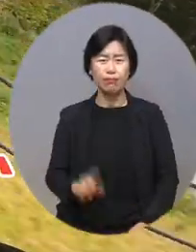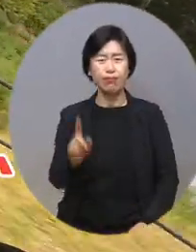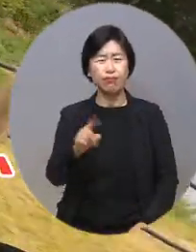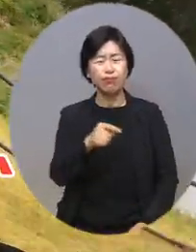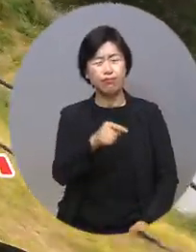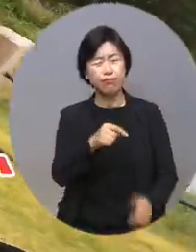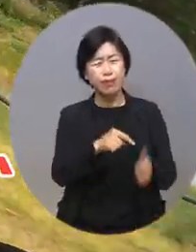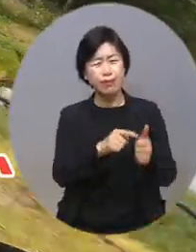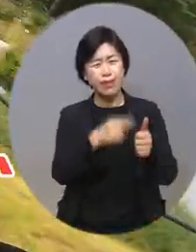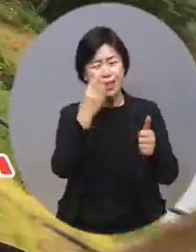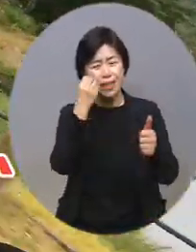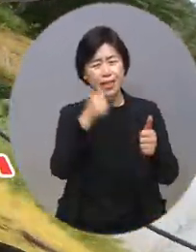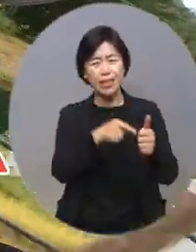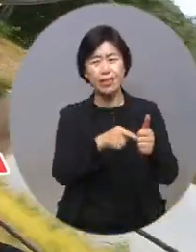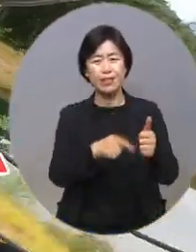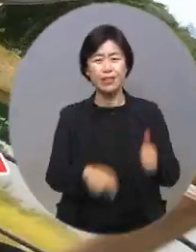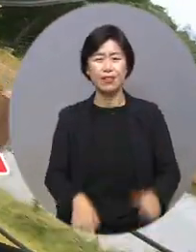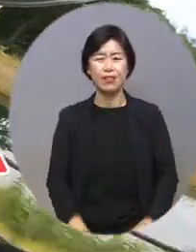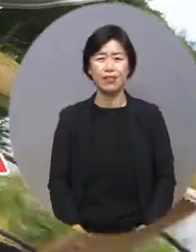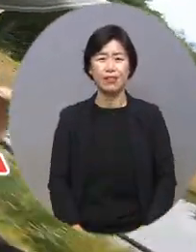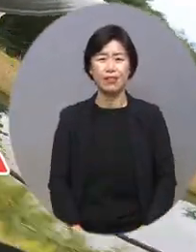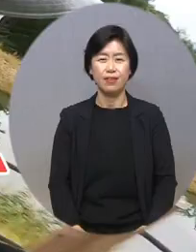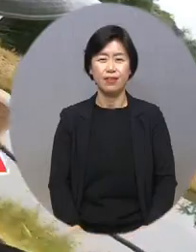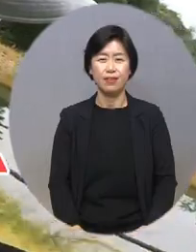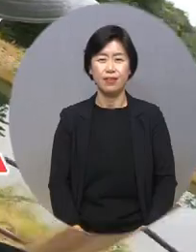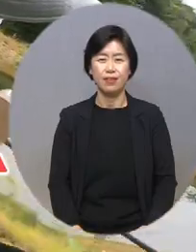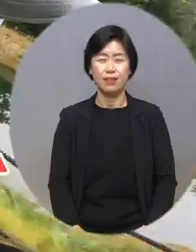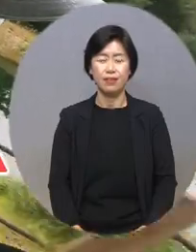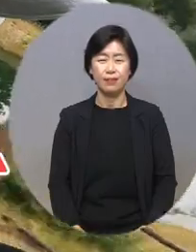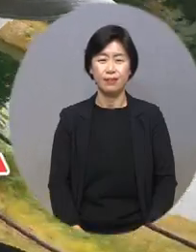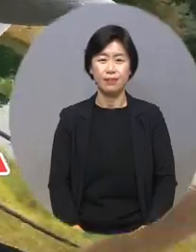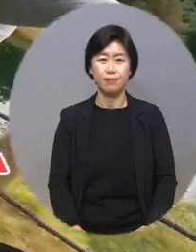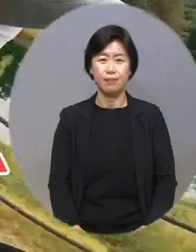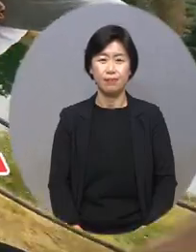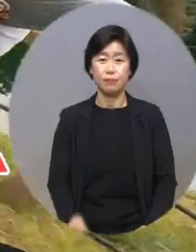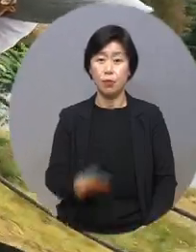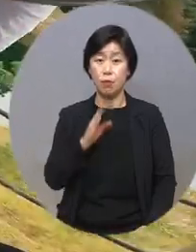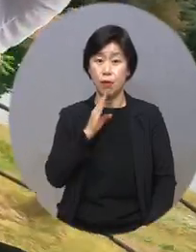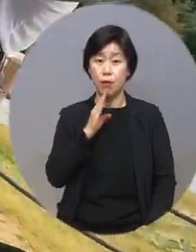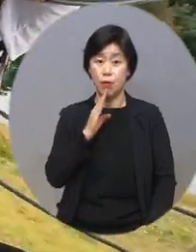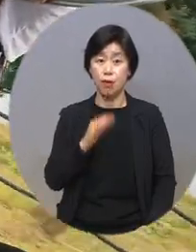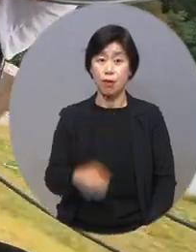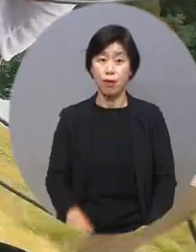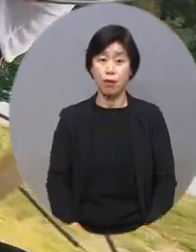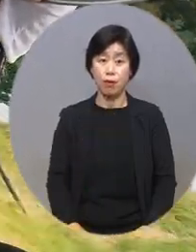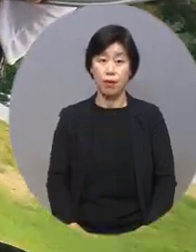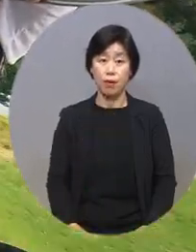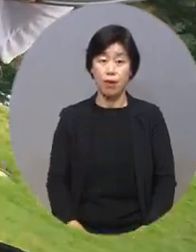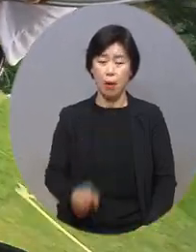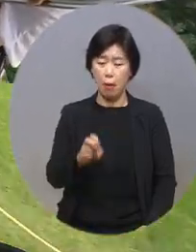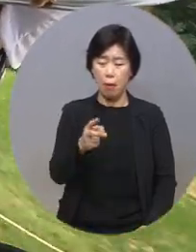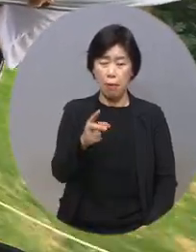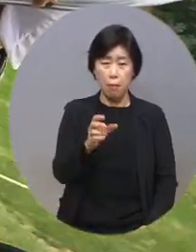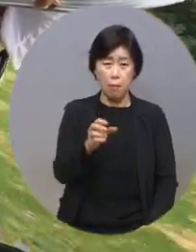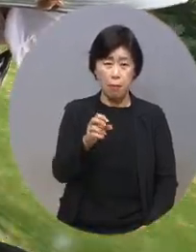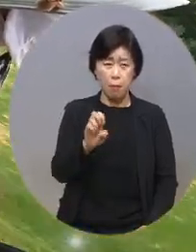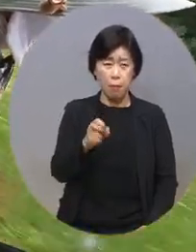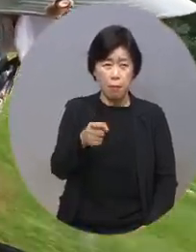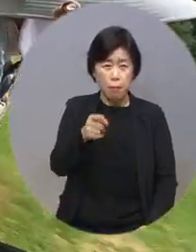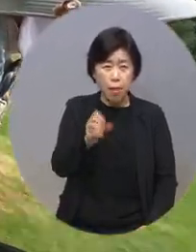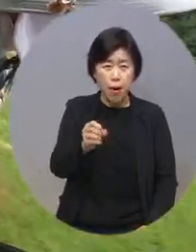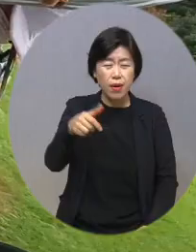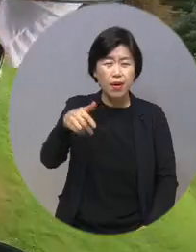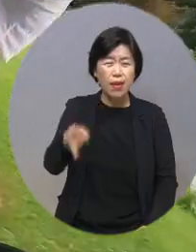근데 진짜 나 못 먹는 거 되게 많아. 진짜 오빠 완전 센시티비한 예민한 남자다. 멍게 이런 거 못 먹고. 멍게 나 제일 좋아하는데. 멍게. 오빠랑